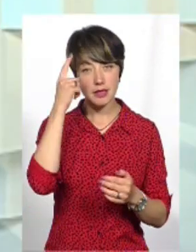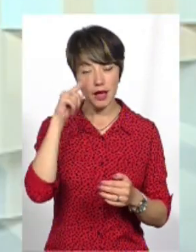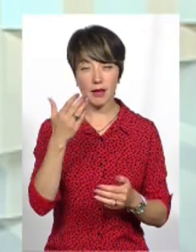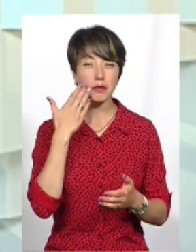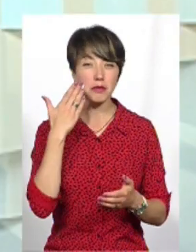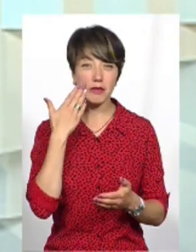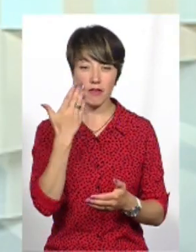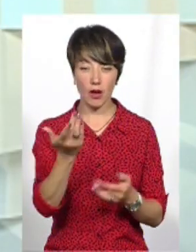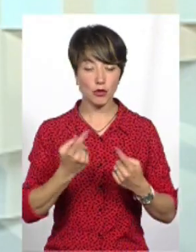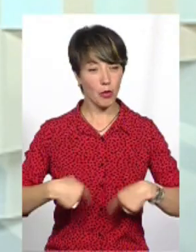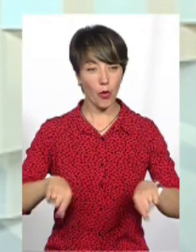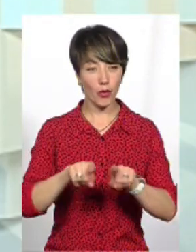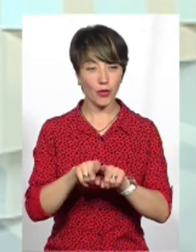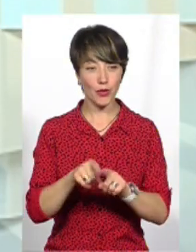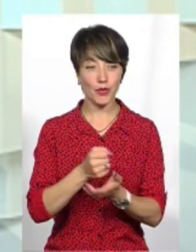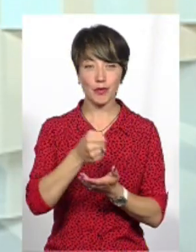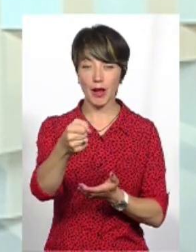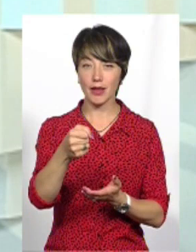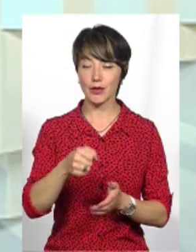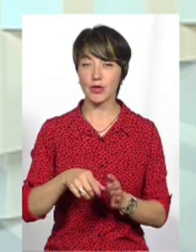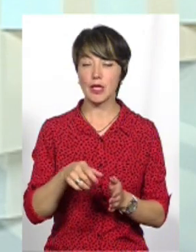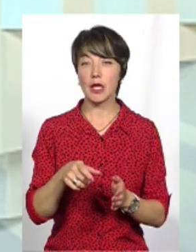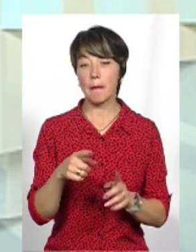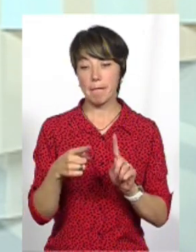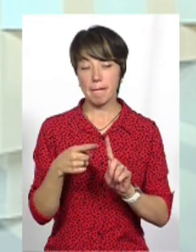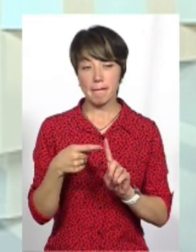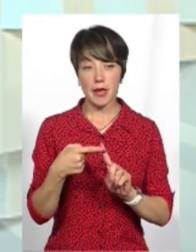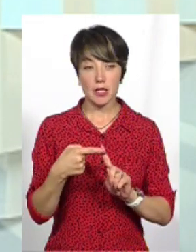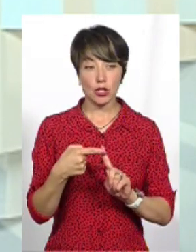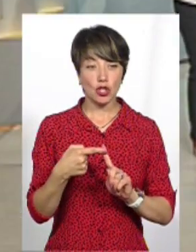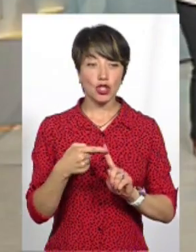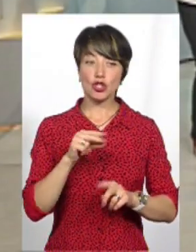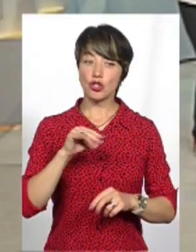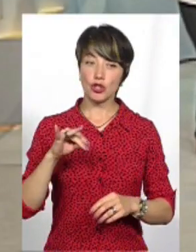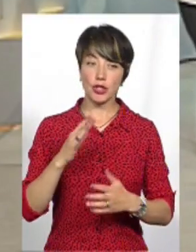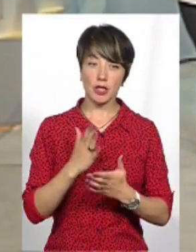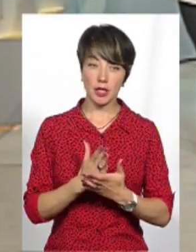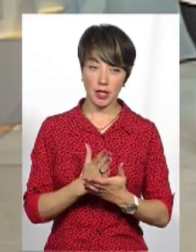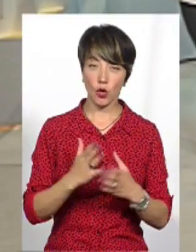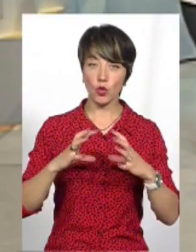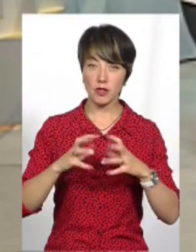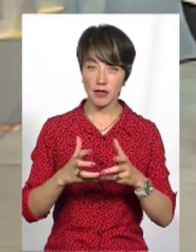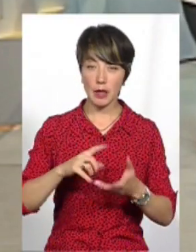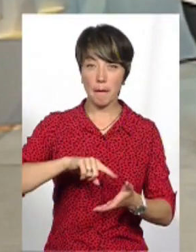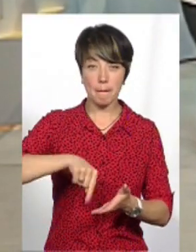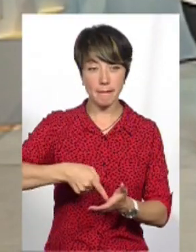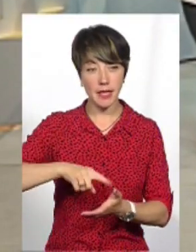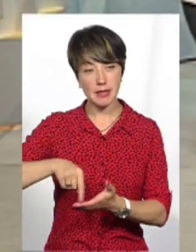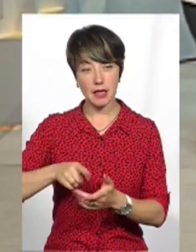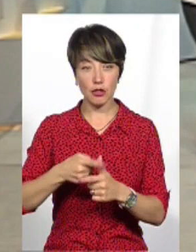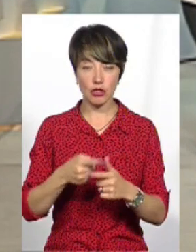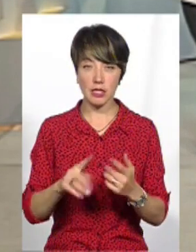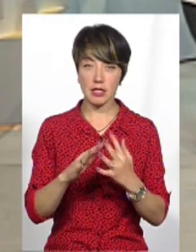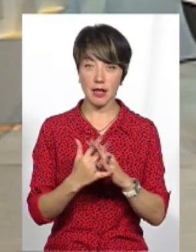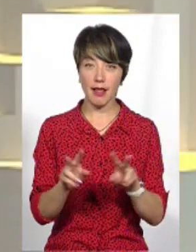ви орієнтуєтесь в окрузі, від якого балотуєтесь. Отож, перше, чи є у світі ще міста чи села